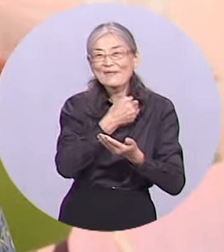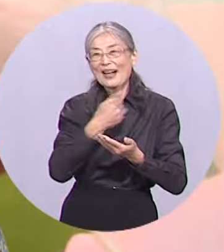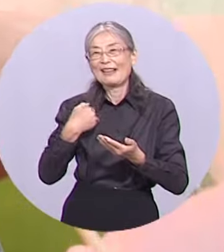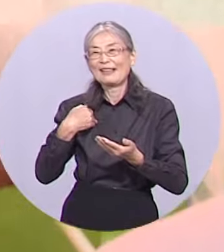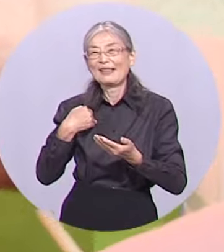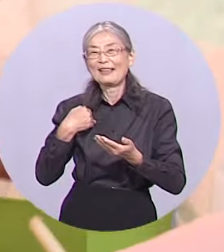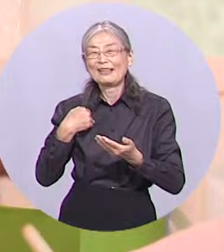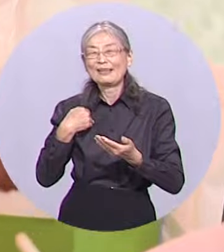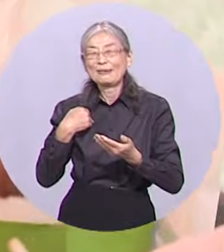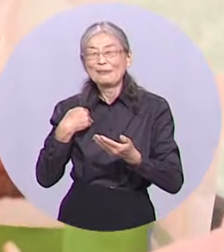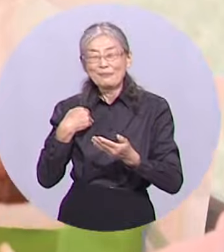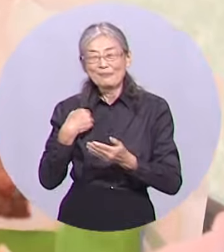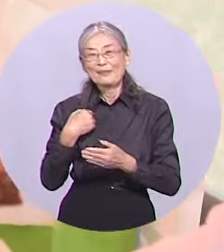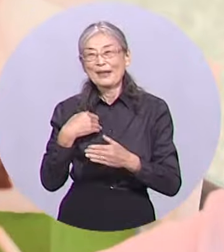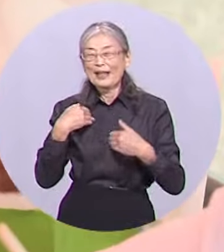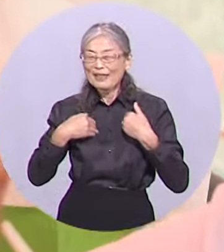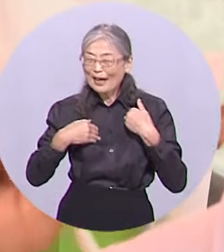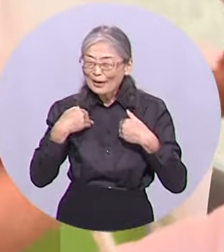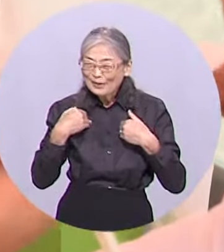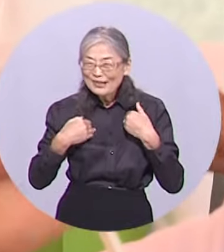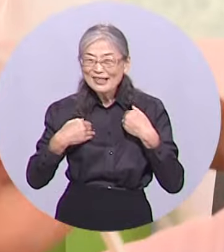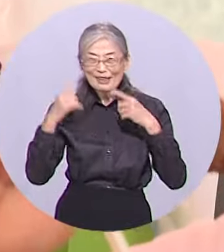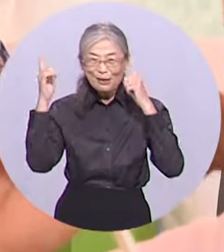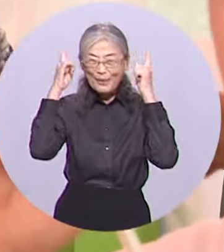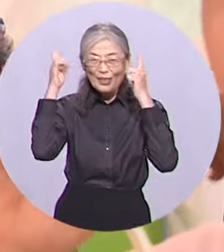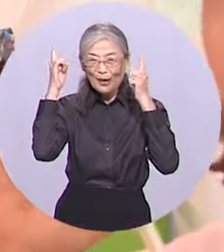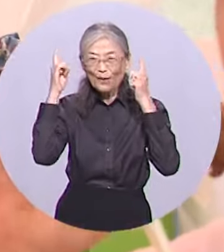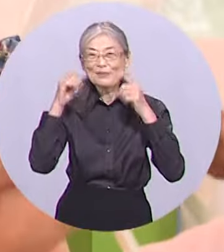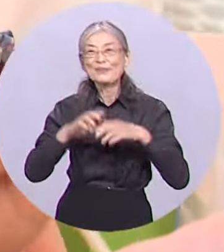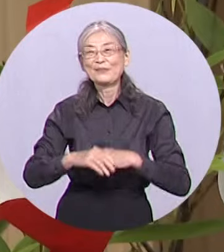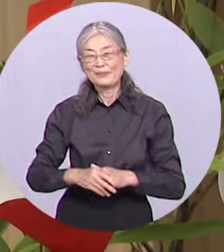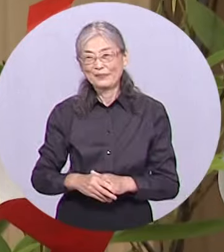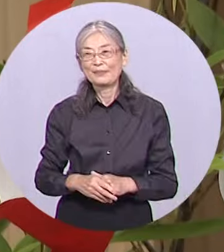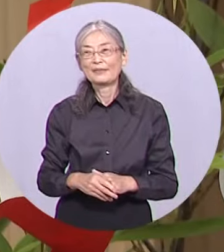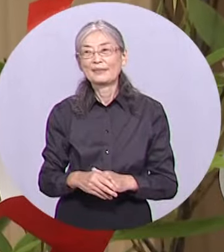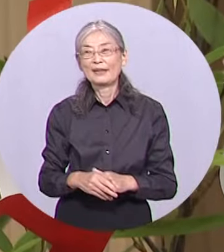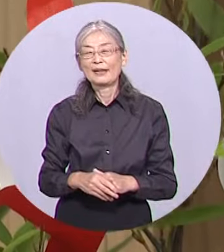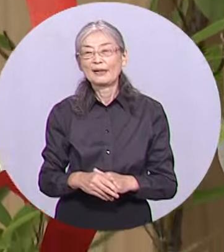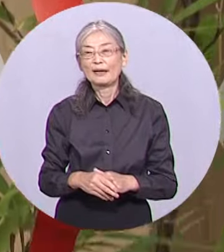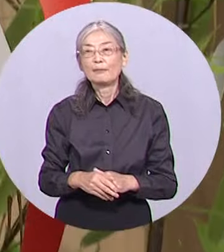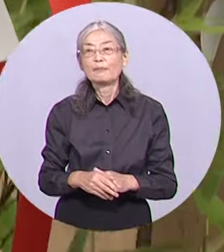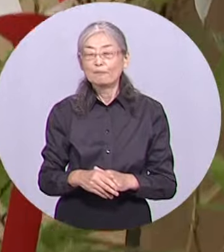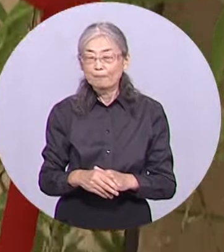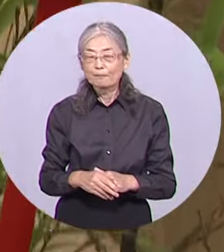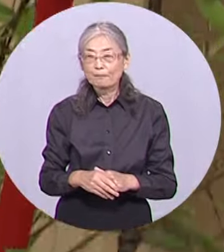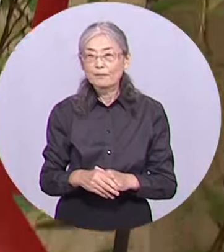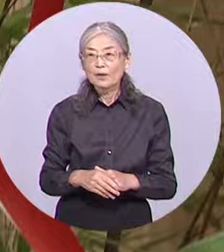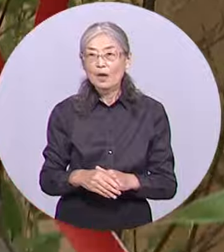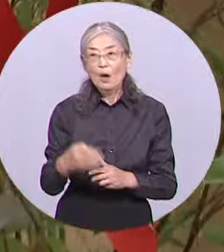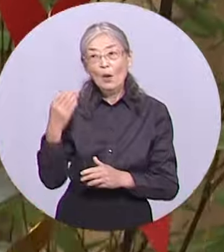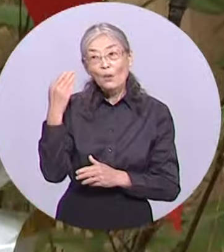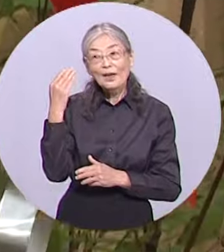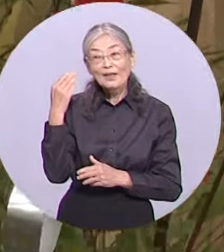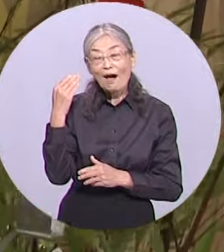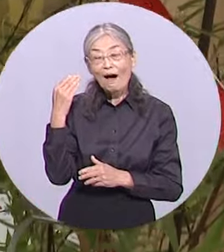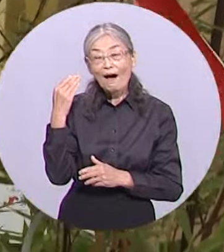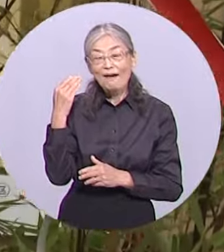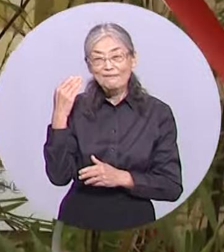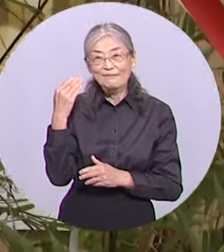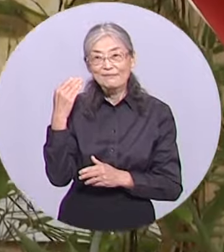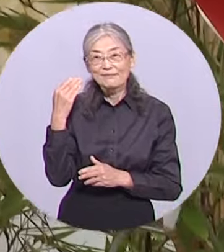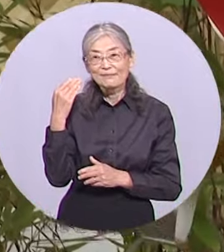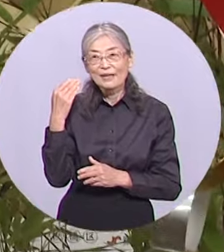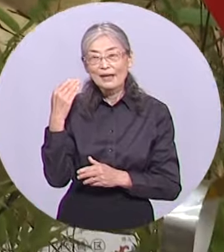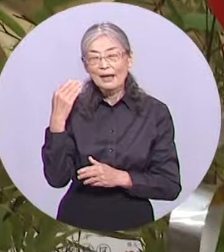楽しい催しが盛りだくさんのイベントとなりました。ちなみに先日の番組で紹介